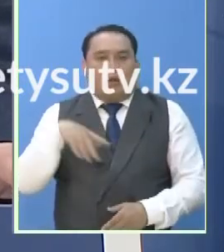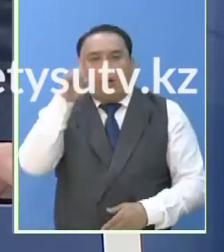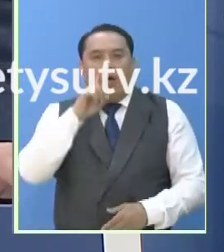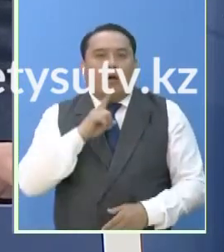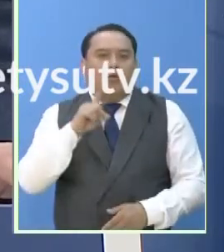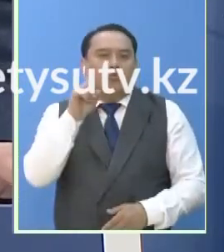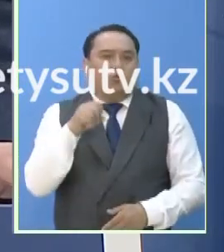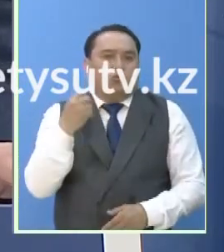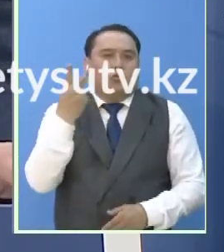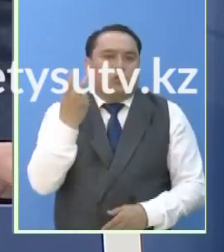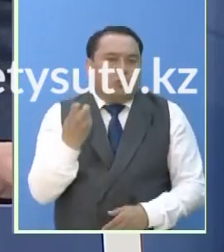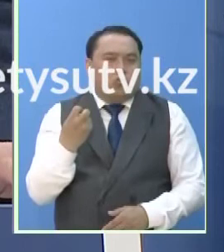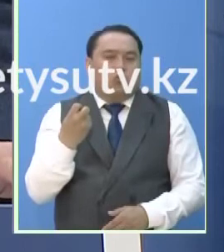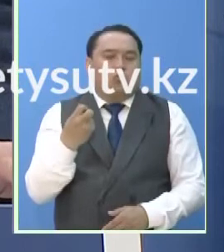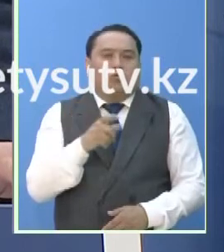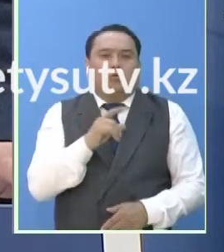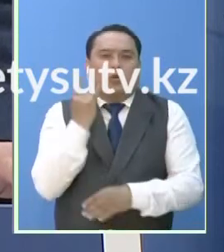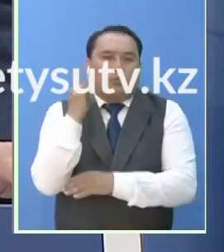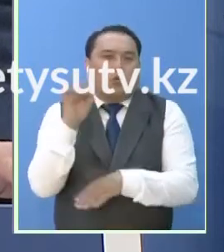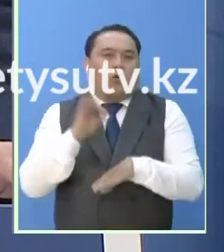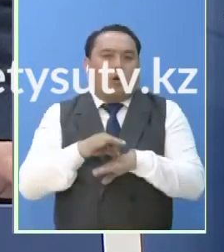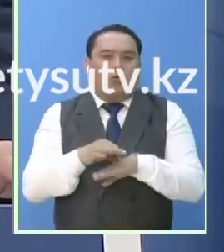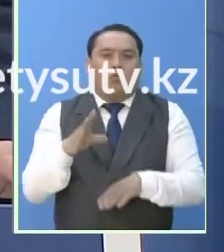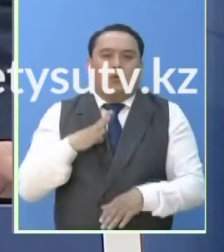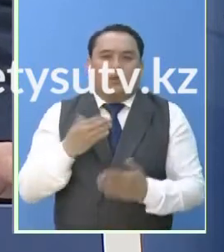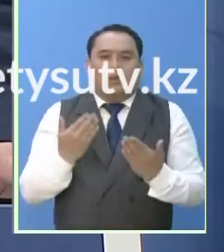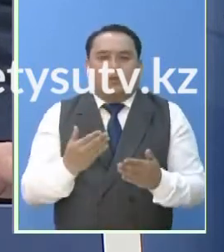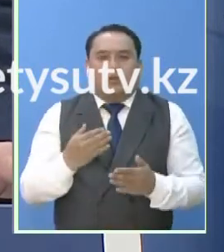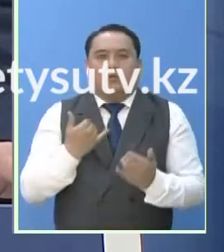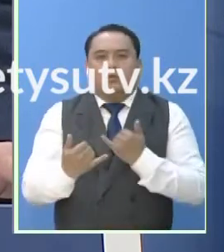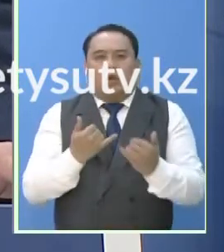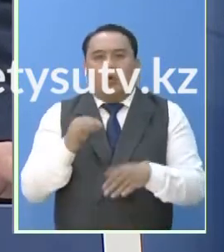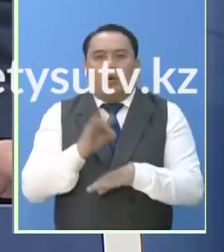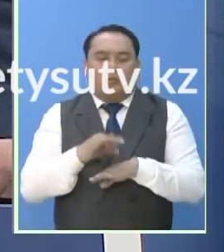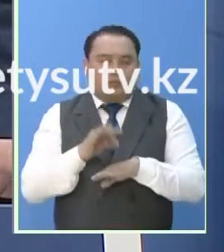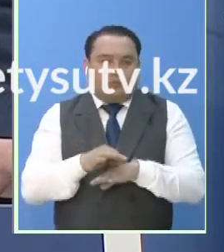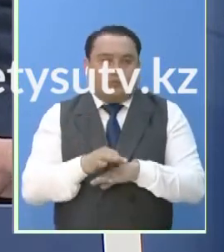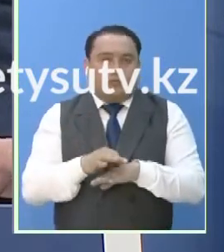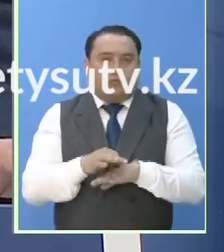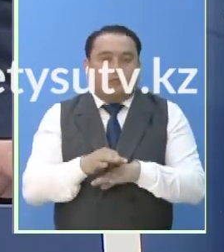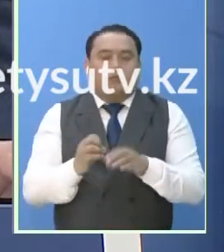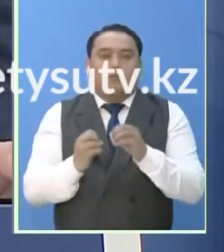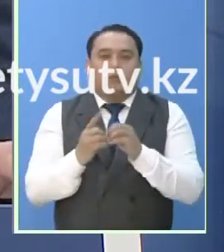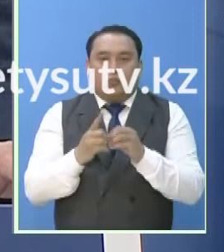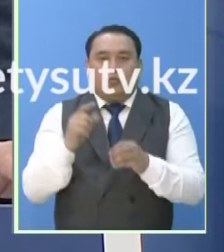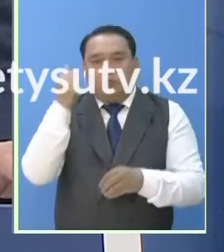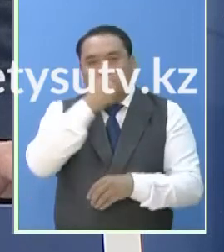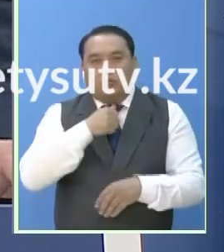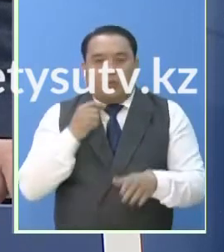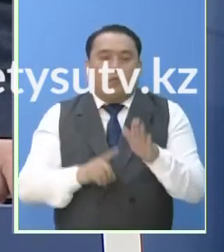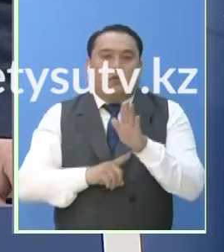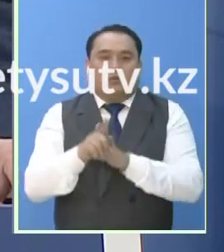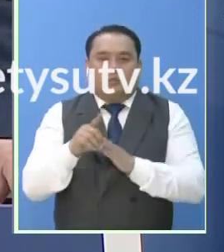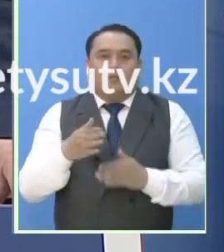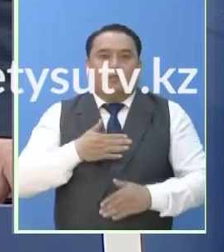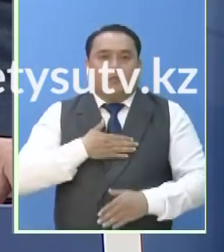мисалы 100-200 бала ауырат мисалы. Гепатиттен мисалы сары аурудан мисалы. 11-чи жылдан баштап, 11-чи жылдан